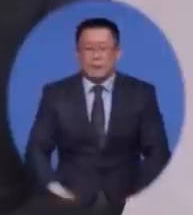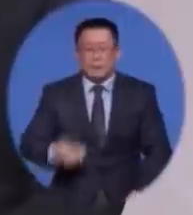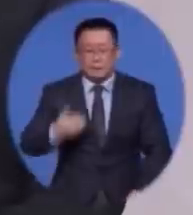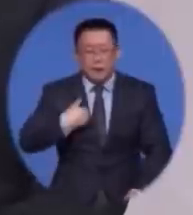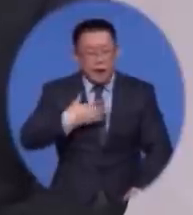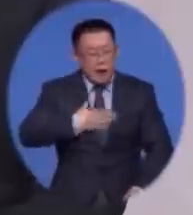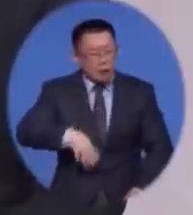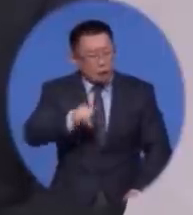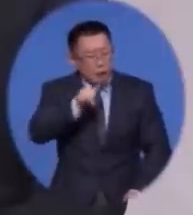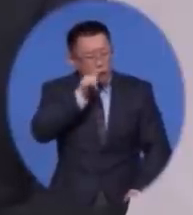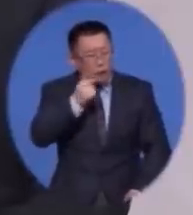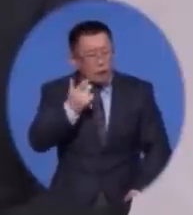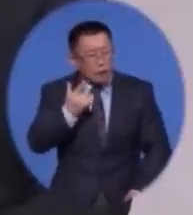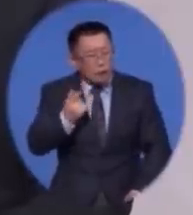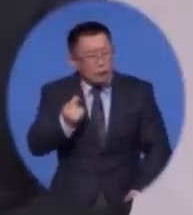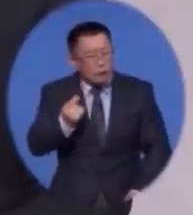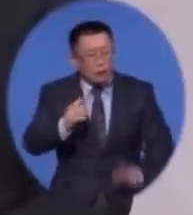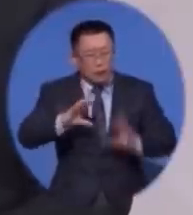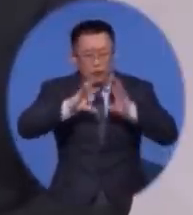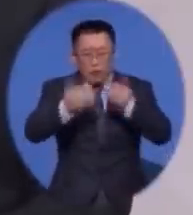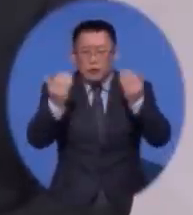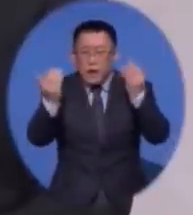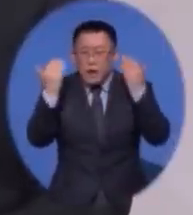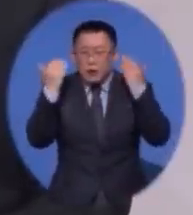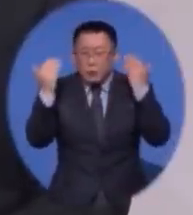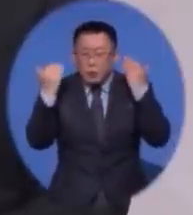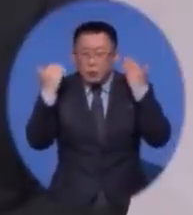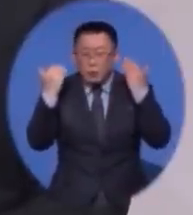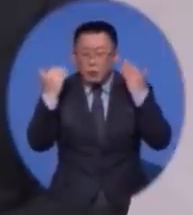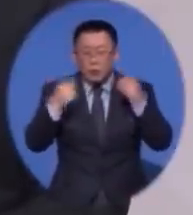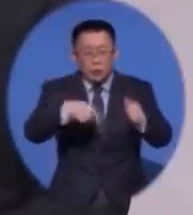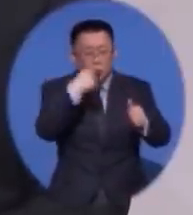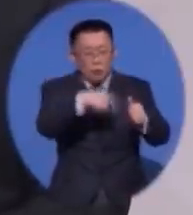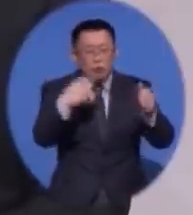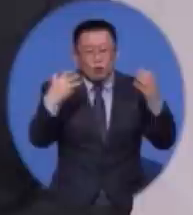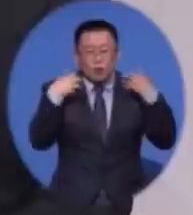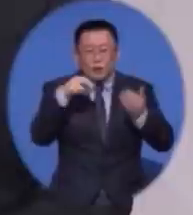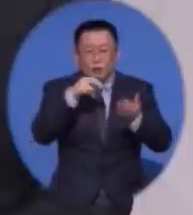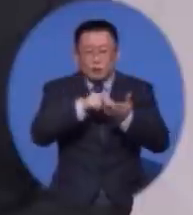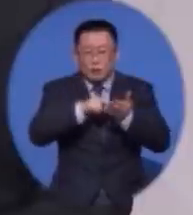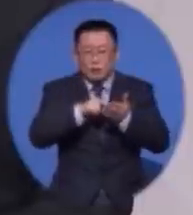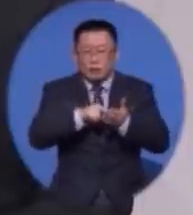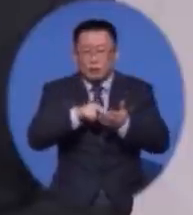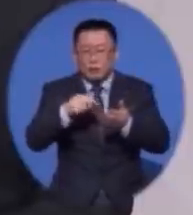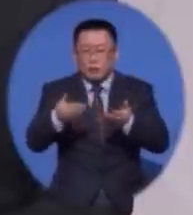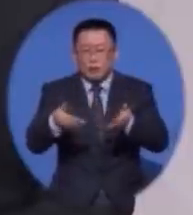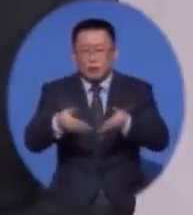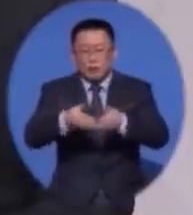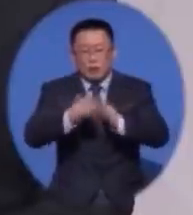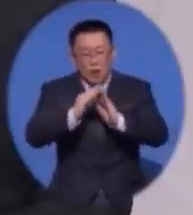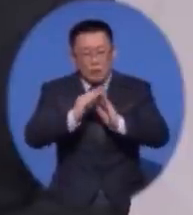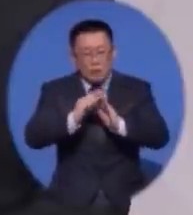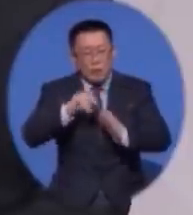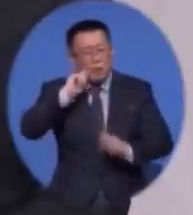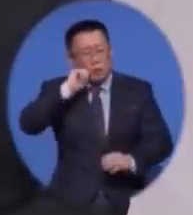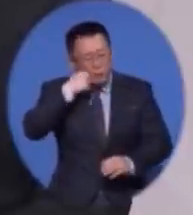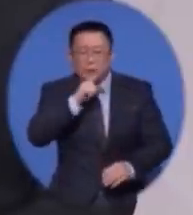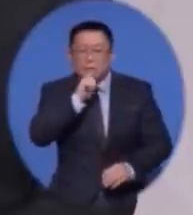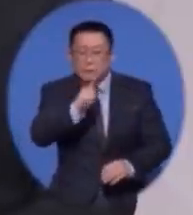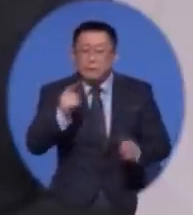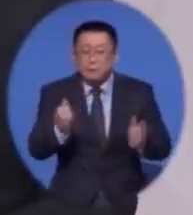알고 있기로는 국제학교는 지금 교육청에서도 설립할 수 없다라고 밝히고